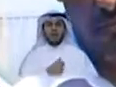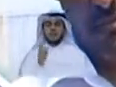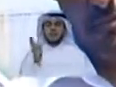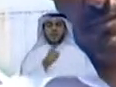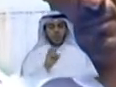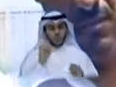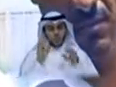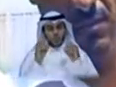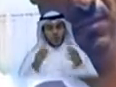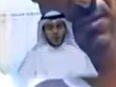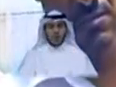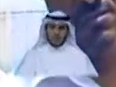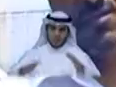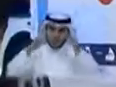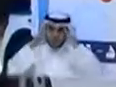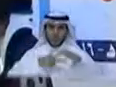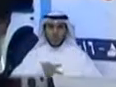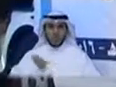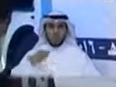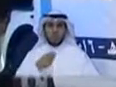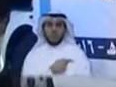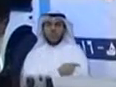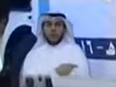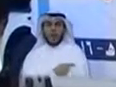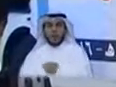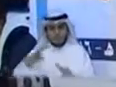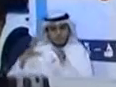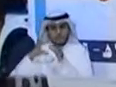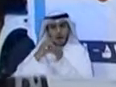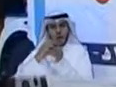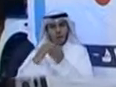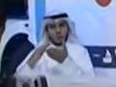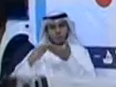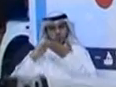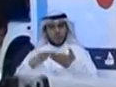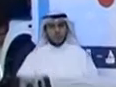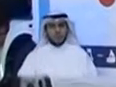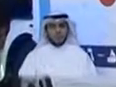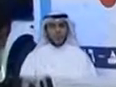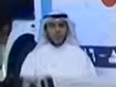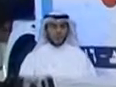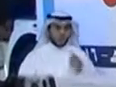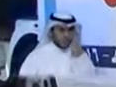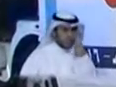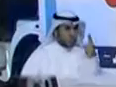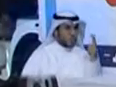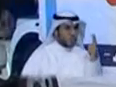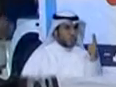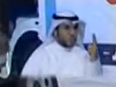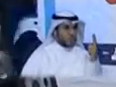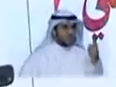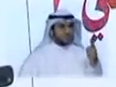قطاعات محافظة عدن خاصة الصحية. كل هذه المساعدات التي تقدم من دولة الكويت تأتي